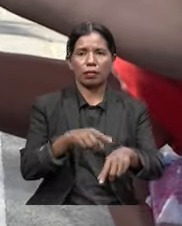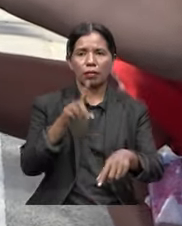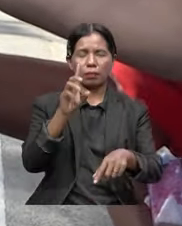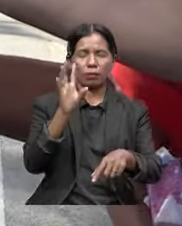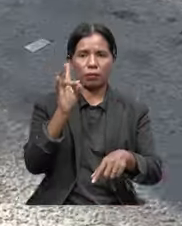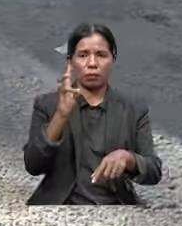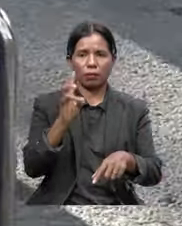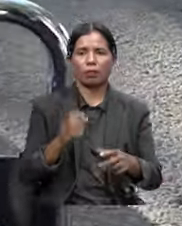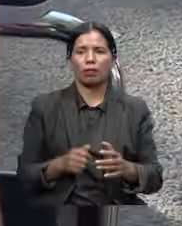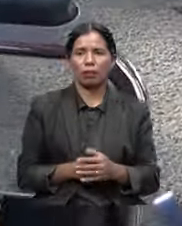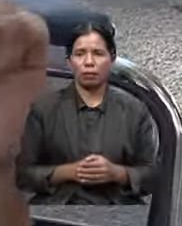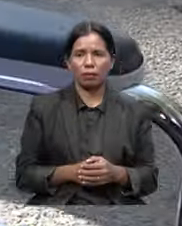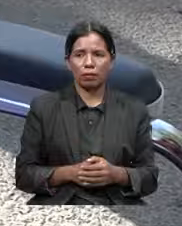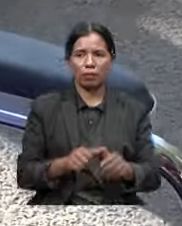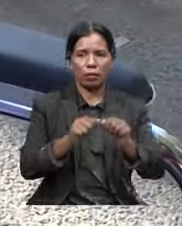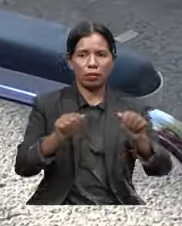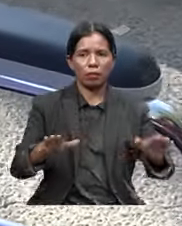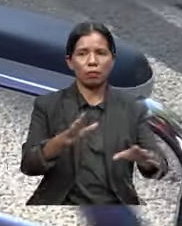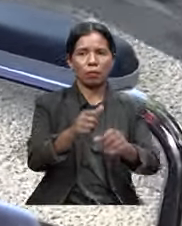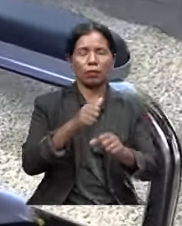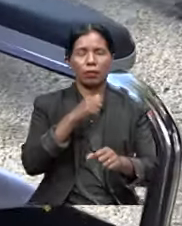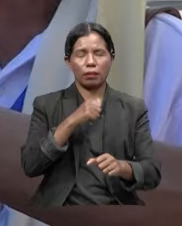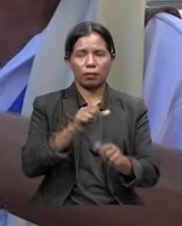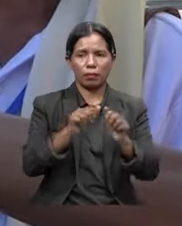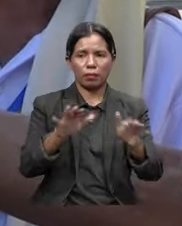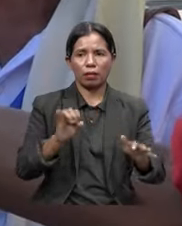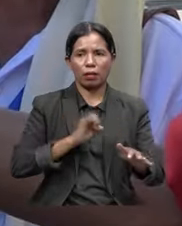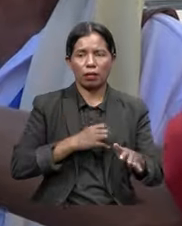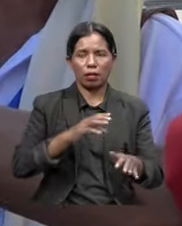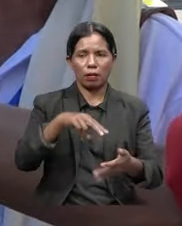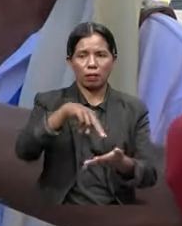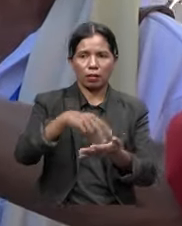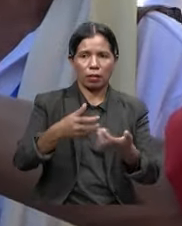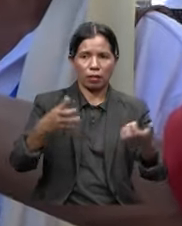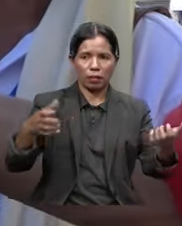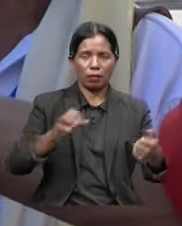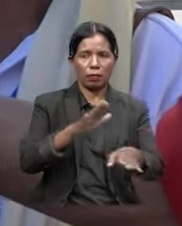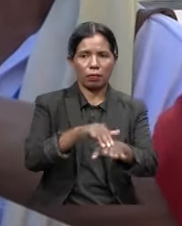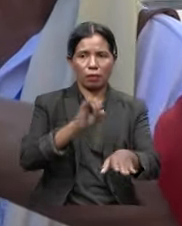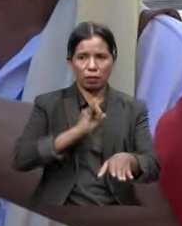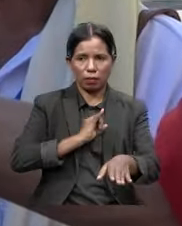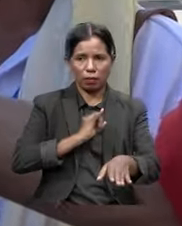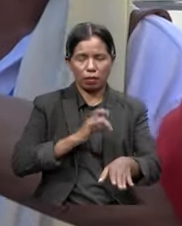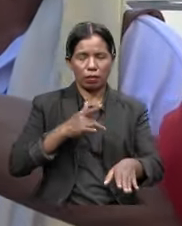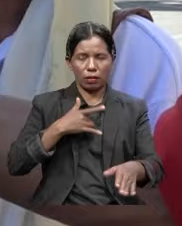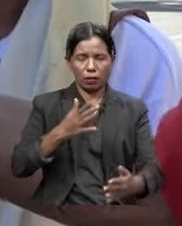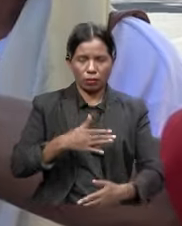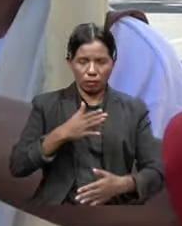ini tuh simu biasa. Tanya, hawa mereka tak kalah hawanya bolu rau ne. Nak content